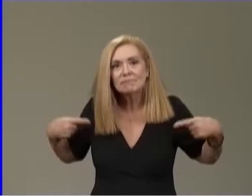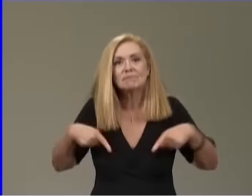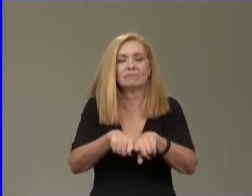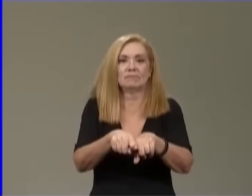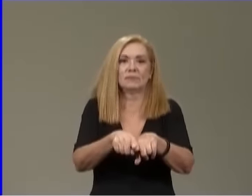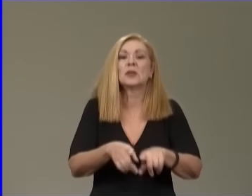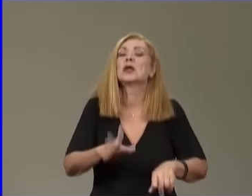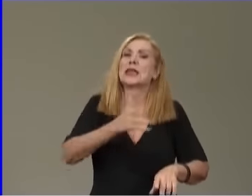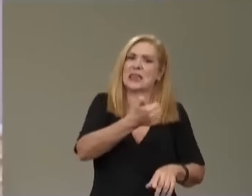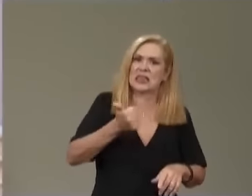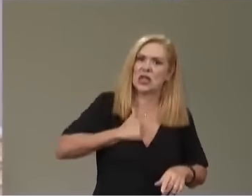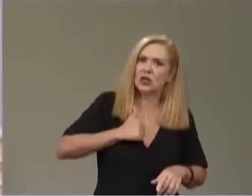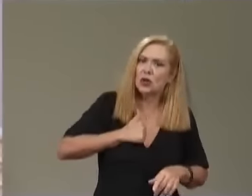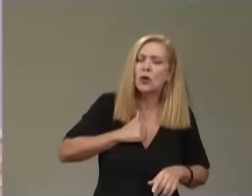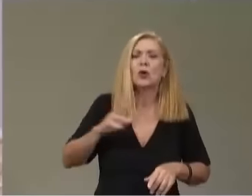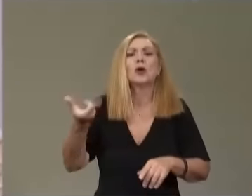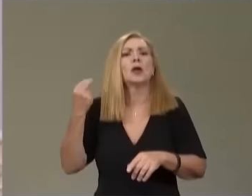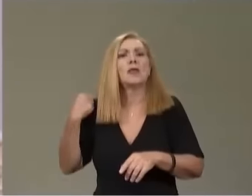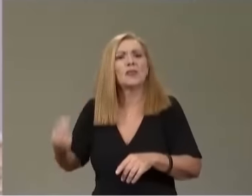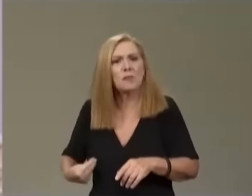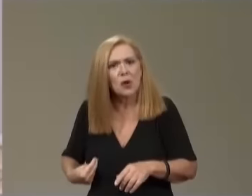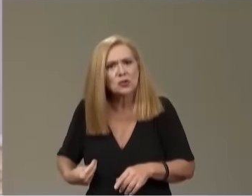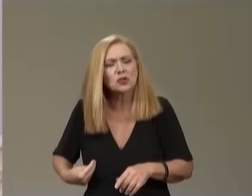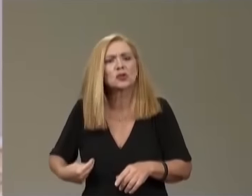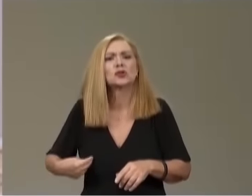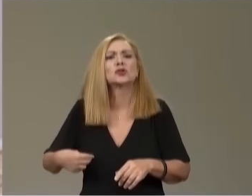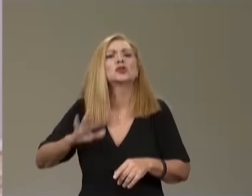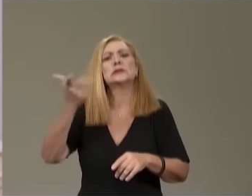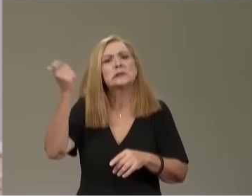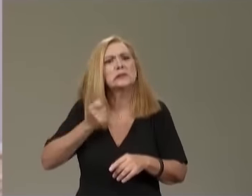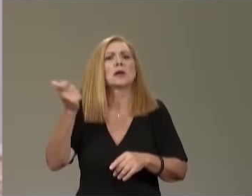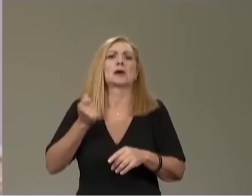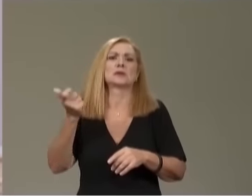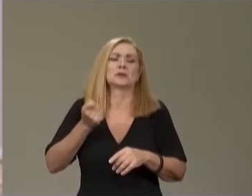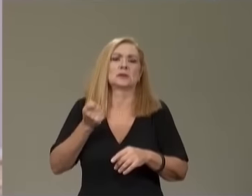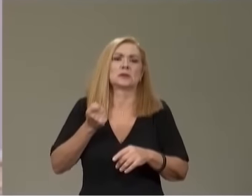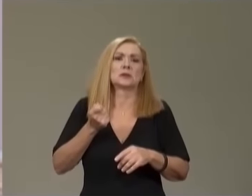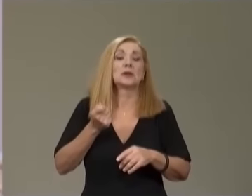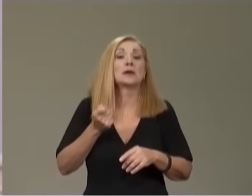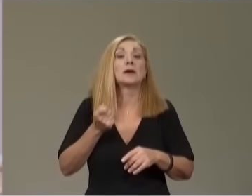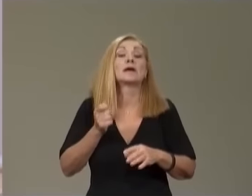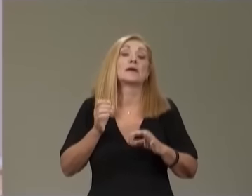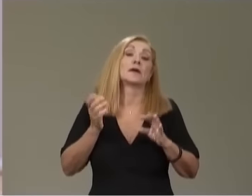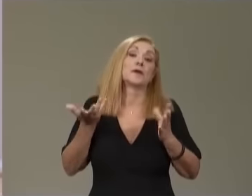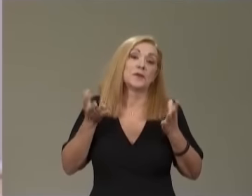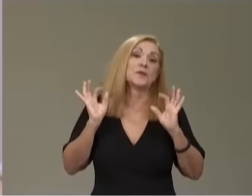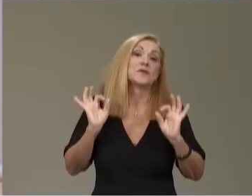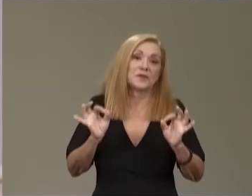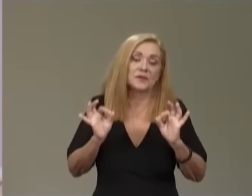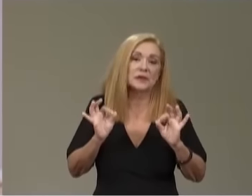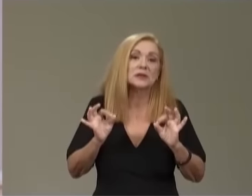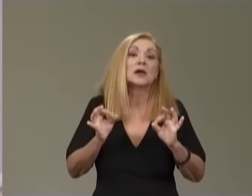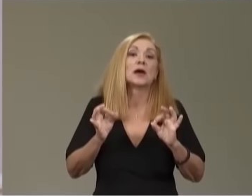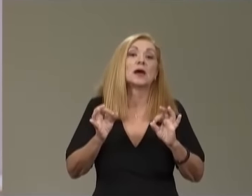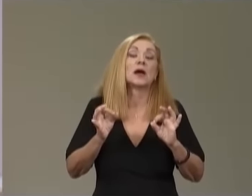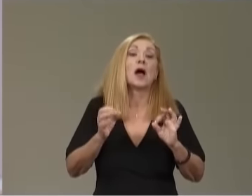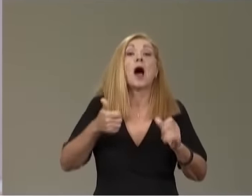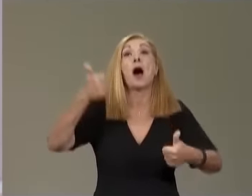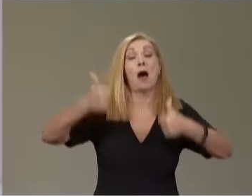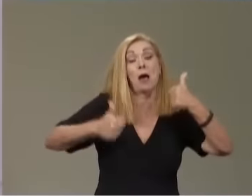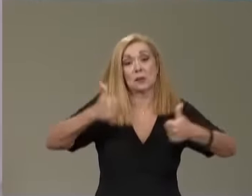τομέα, στο δημόσιο τομέα, στις συντάξεις. Σε συνδυασμό, βέβαια, με τη λειτουργία του